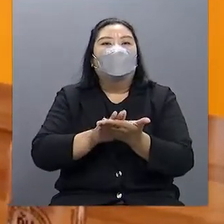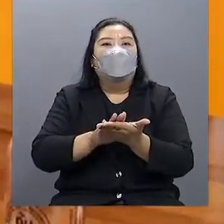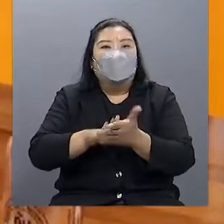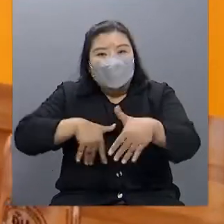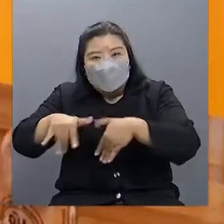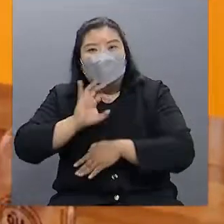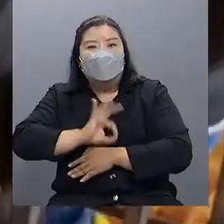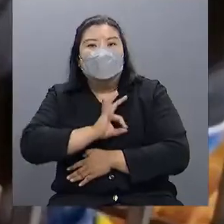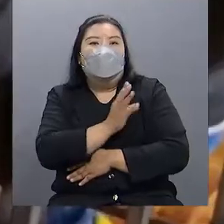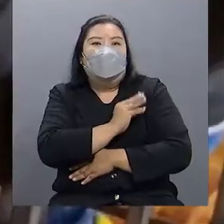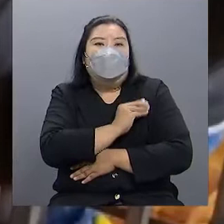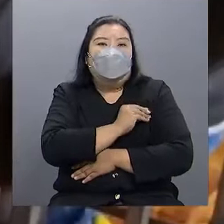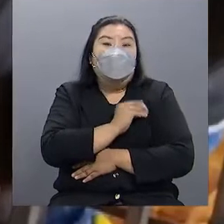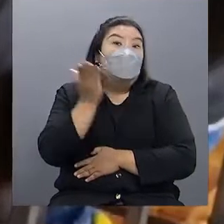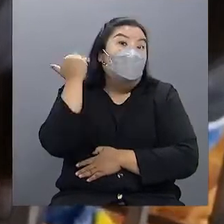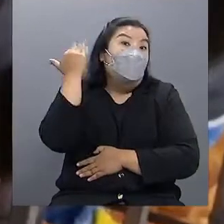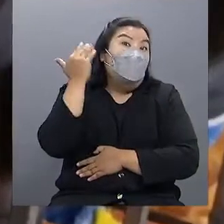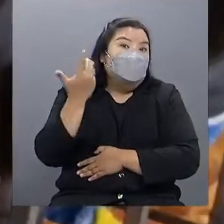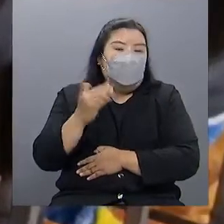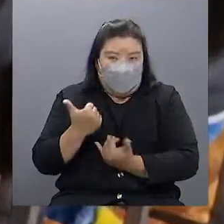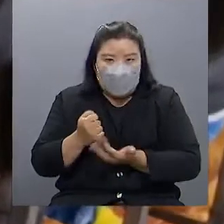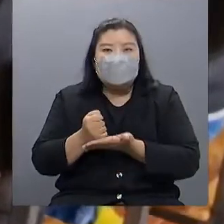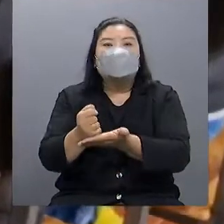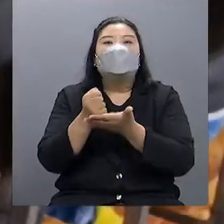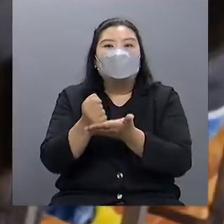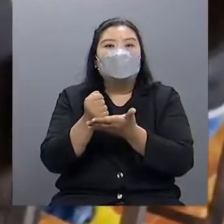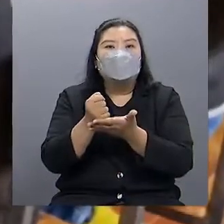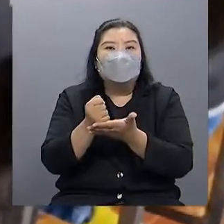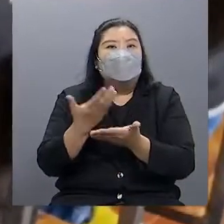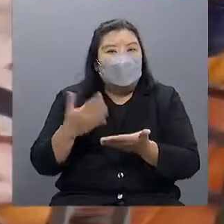การที่เกิดขึ้นและจะเยียวยาความเสียหายทั้งทางด้านวัตถุและจิตใจค่ะ